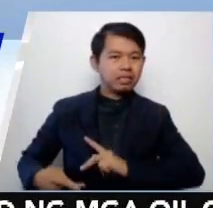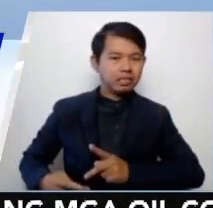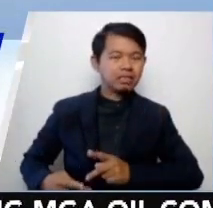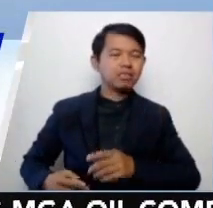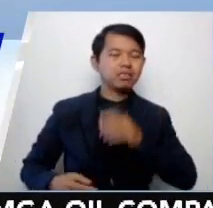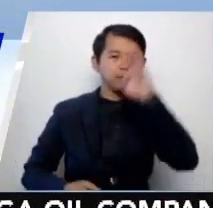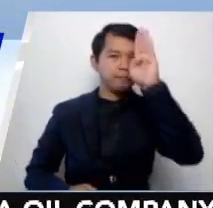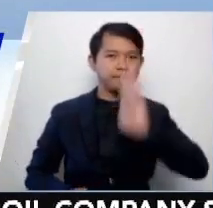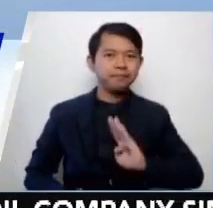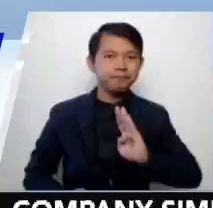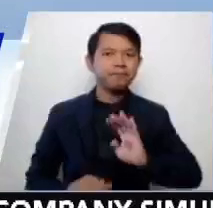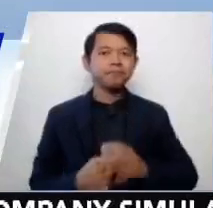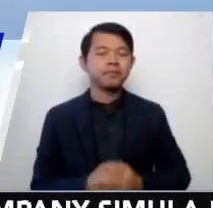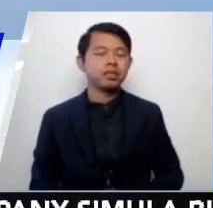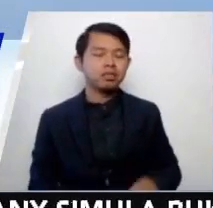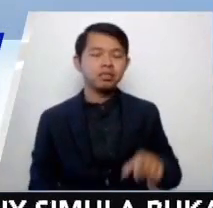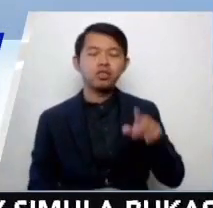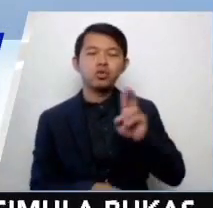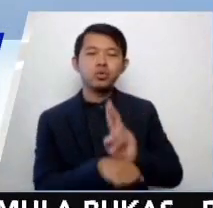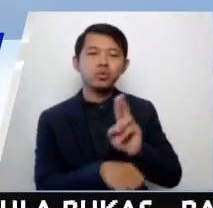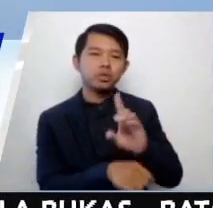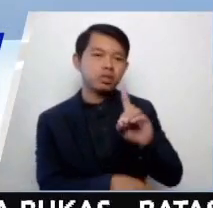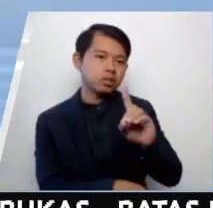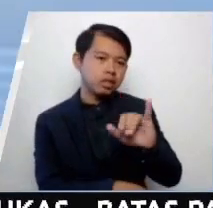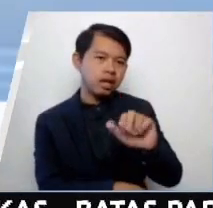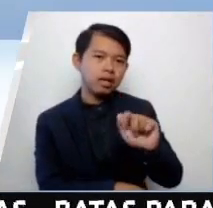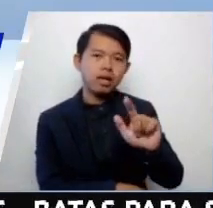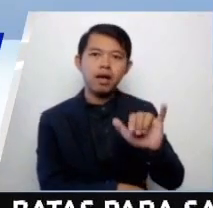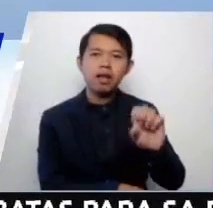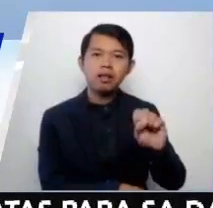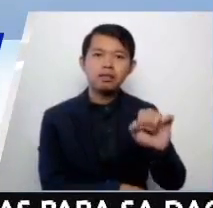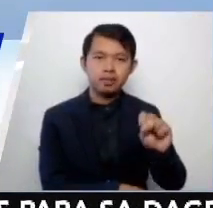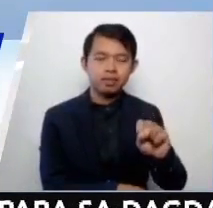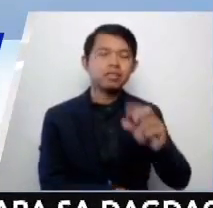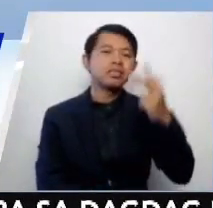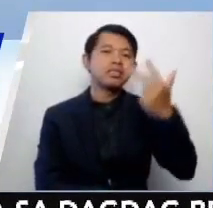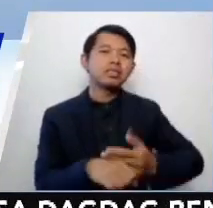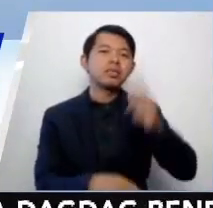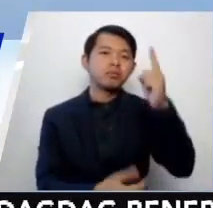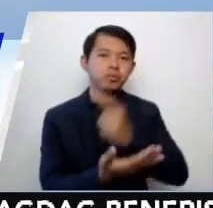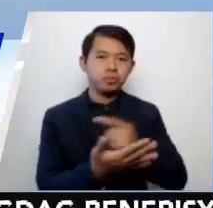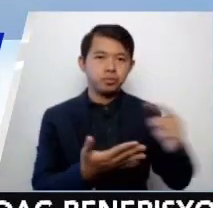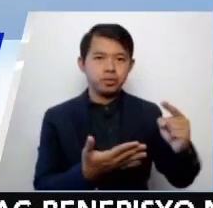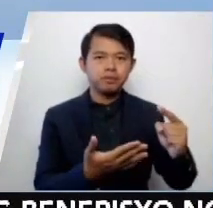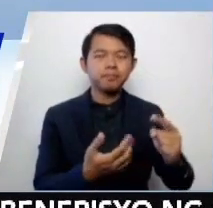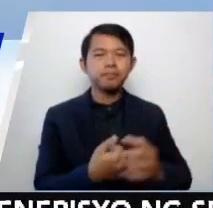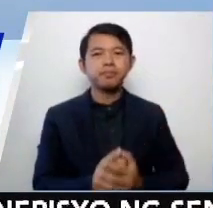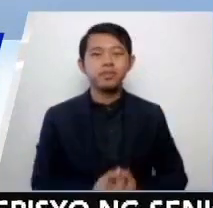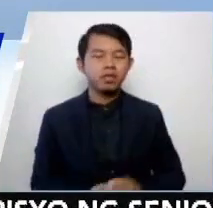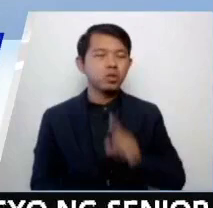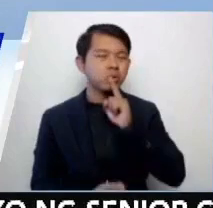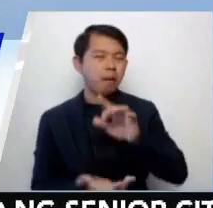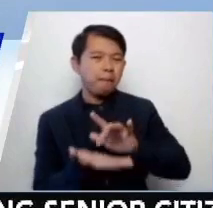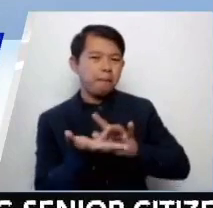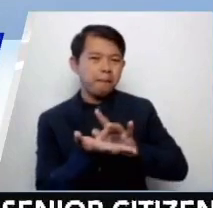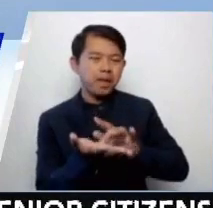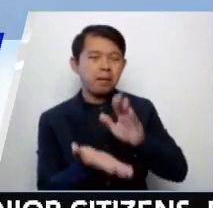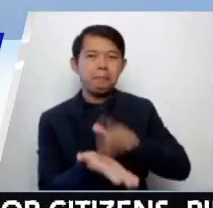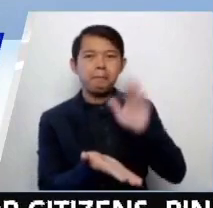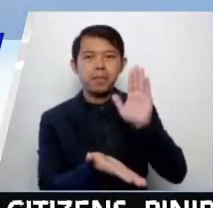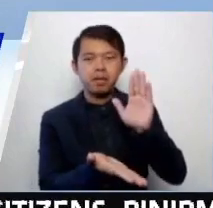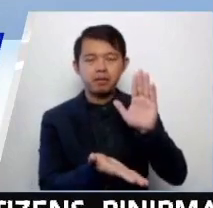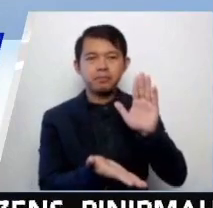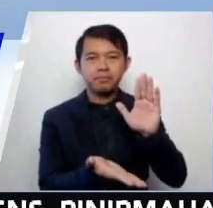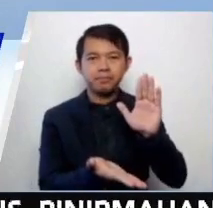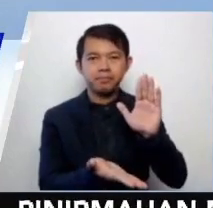sis na siya tatlong beses kada linggo napakamahal po ng mga gamot po sa dialysis umaasa rin